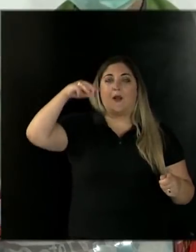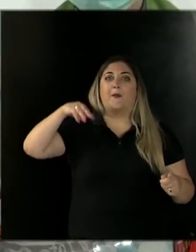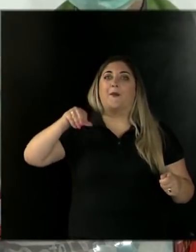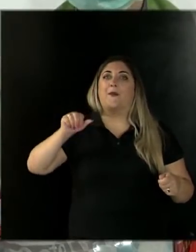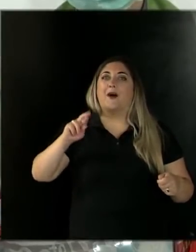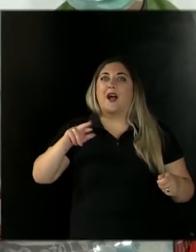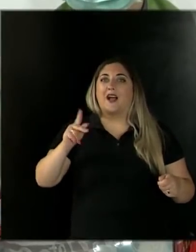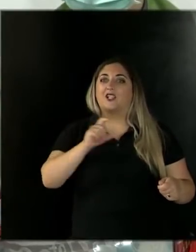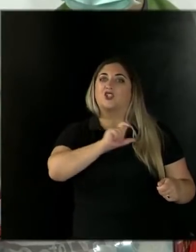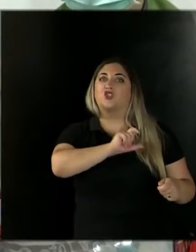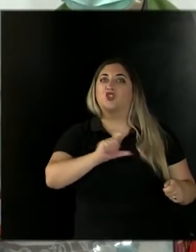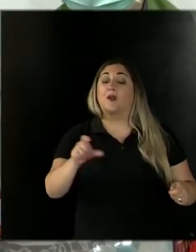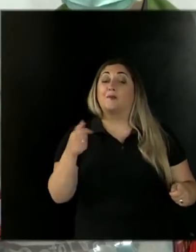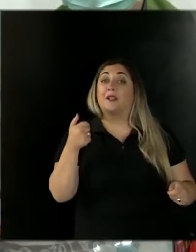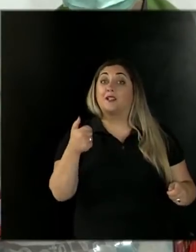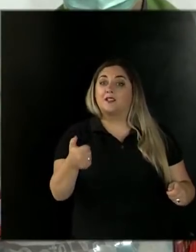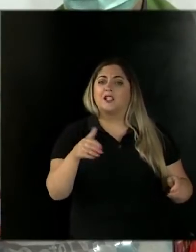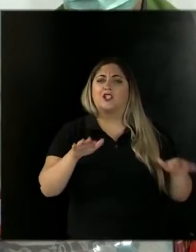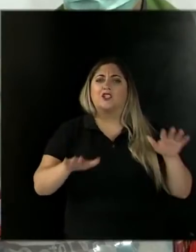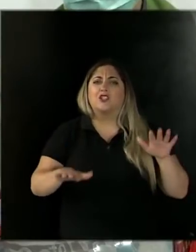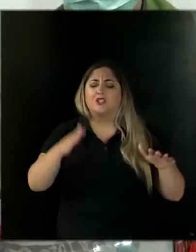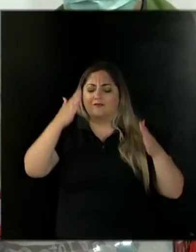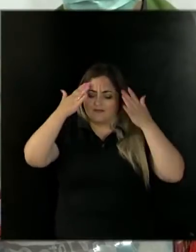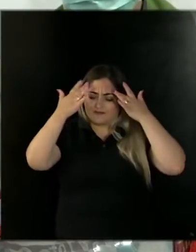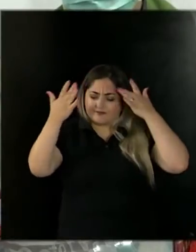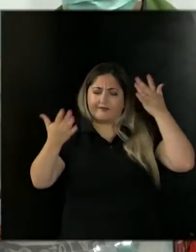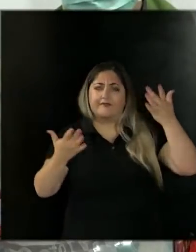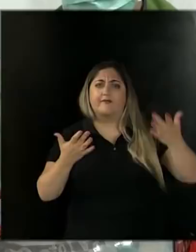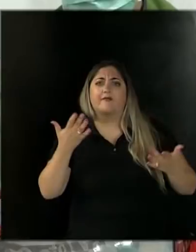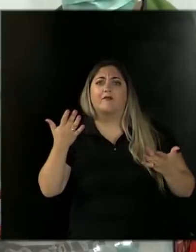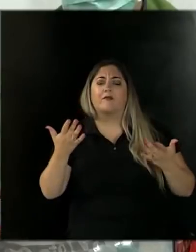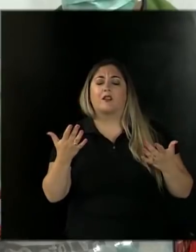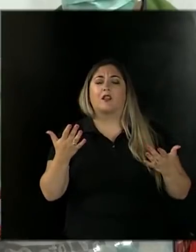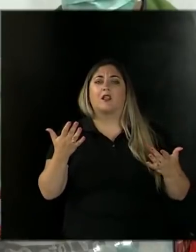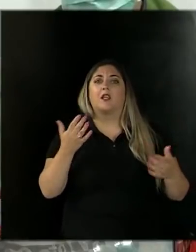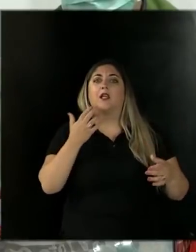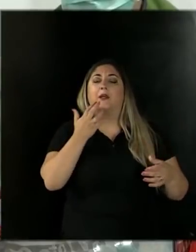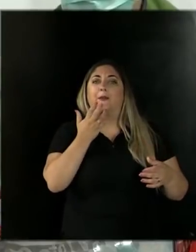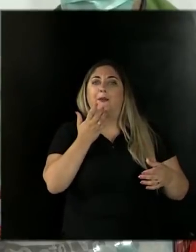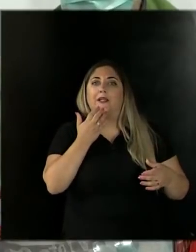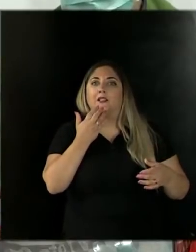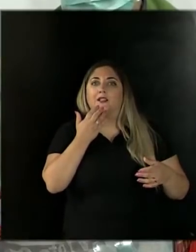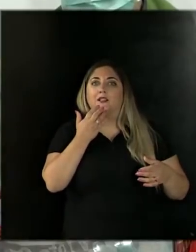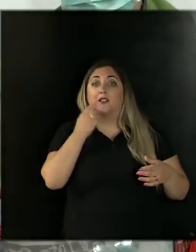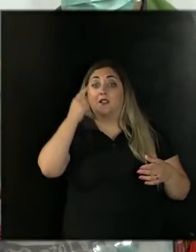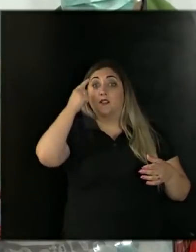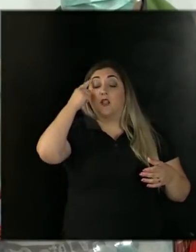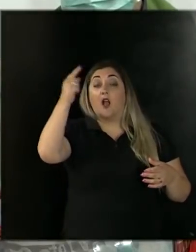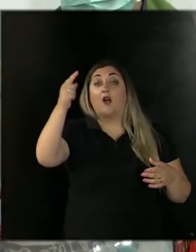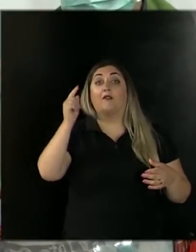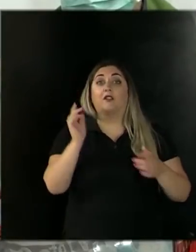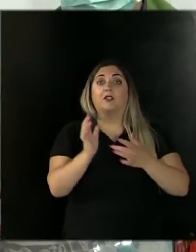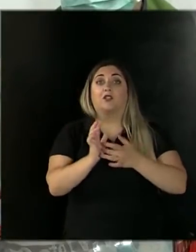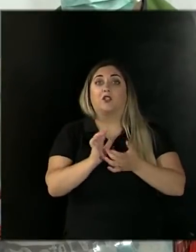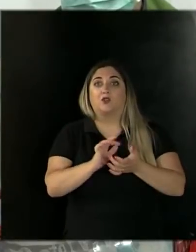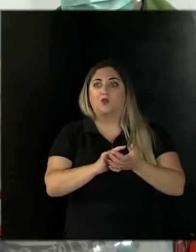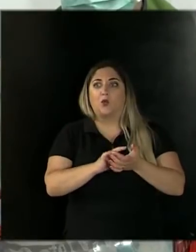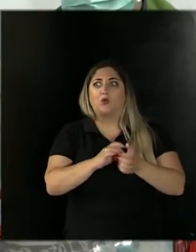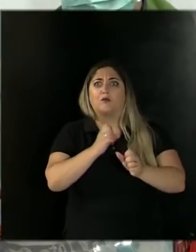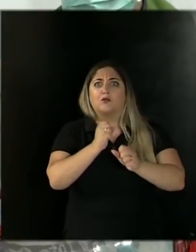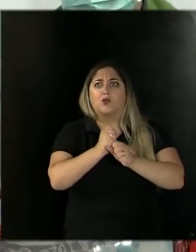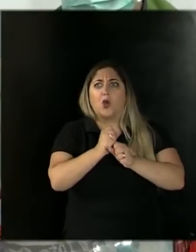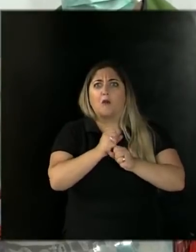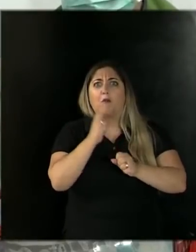6, jitfixklu meta huma li jafuh